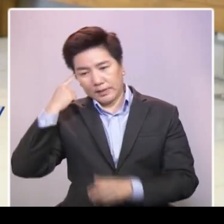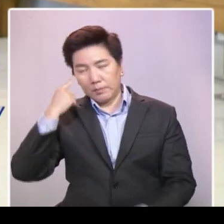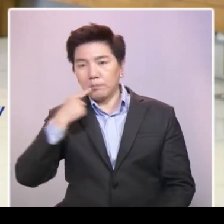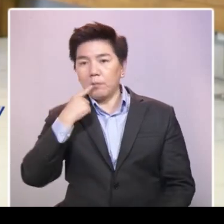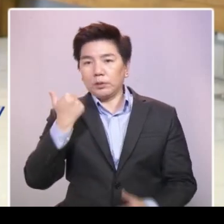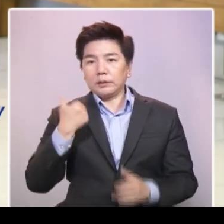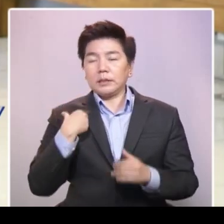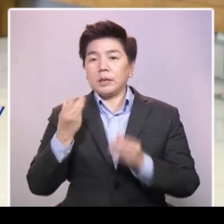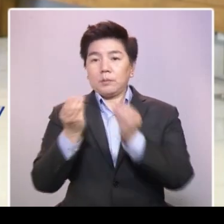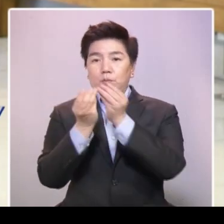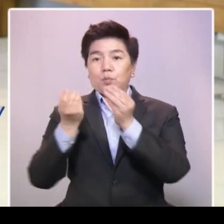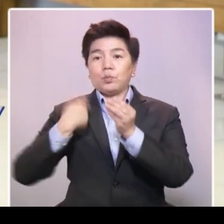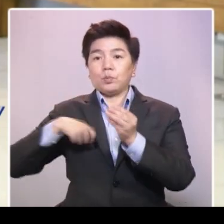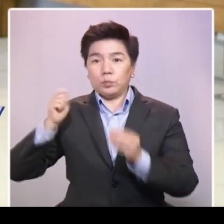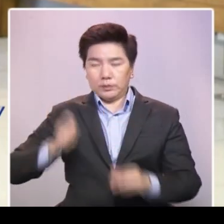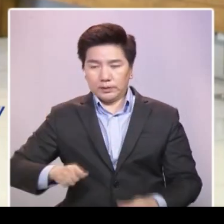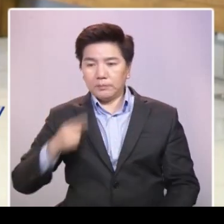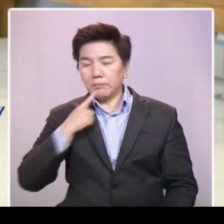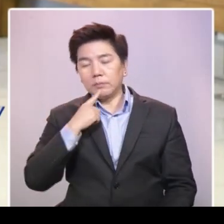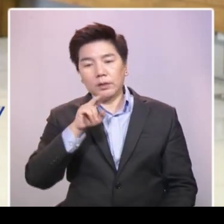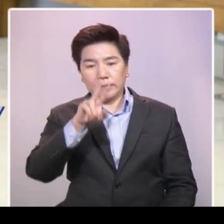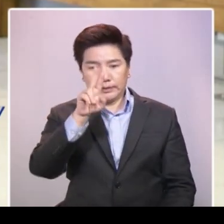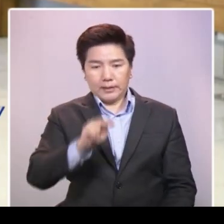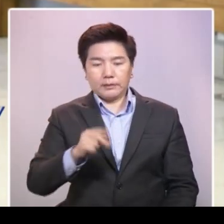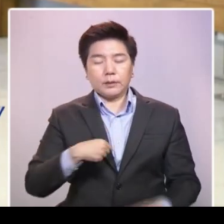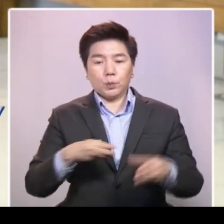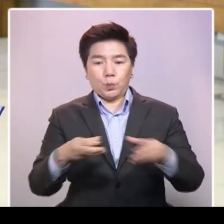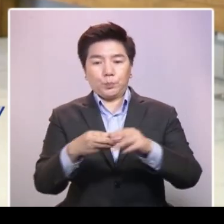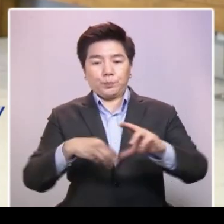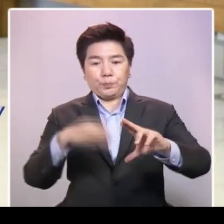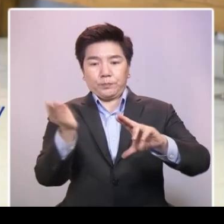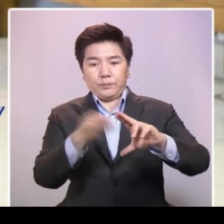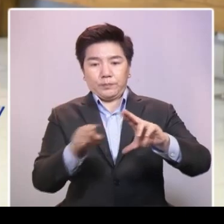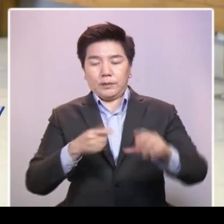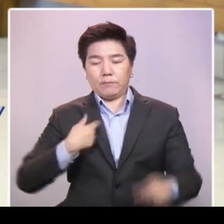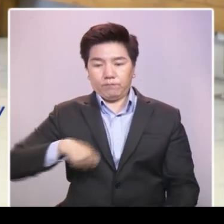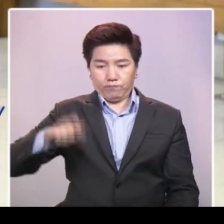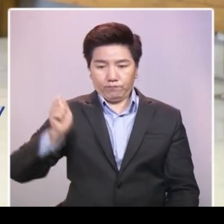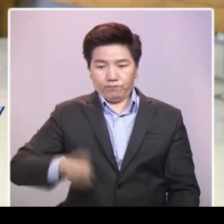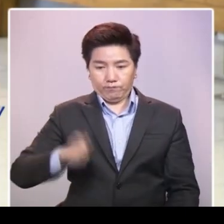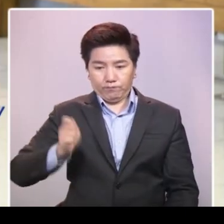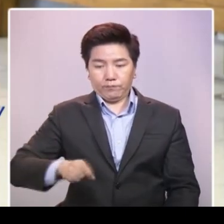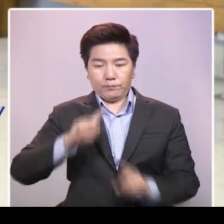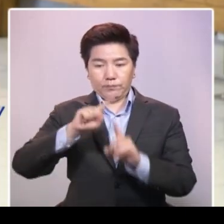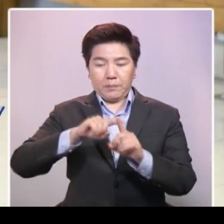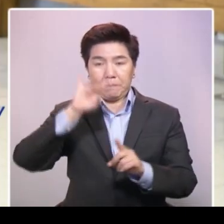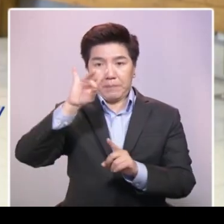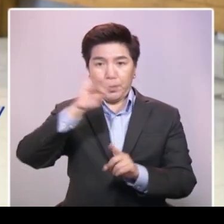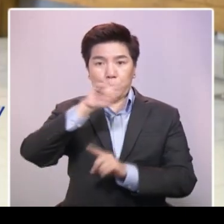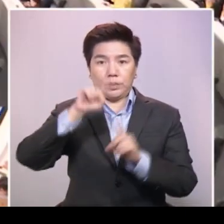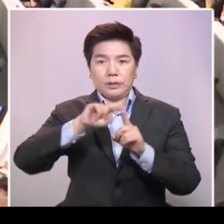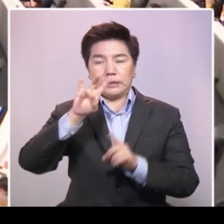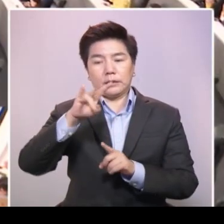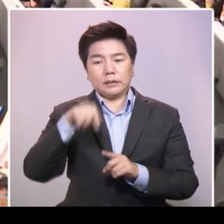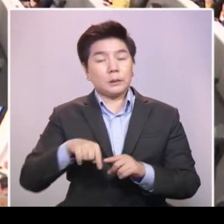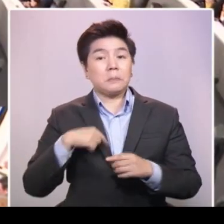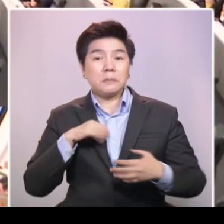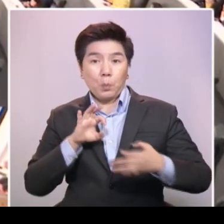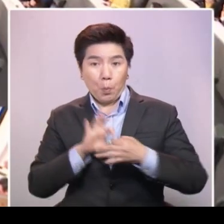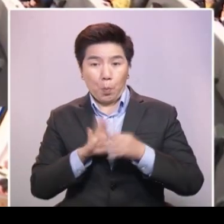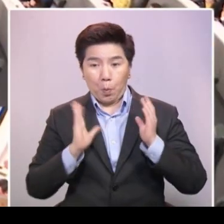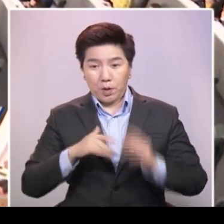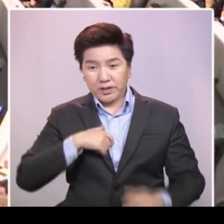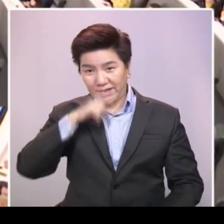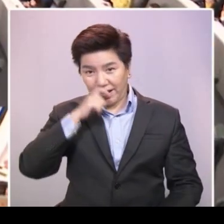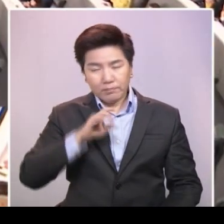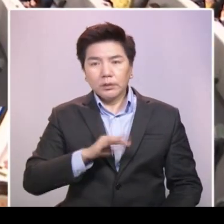ที่ศาลรัฐธรรมนูญนั้นนัดวินิจฉัยคดียุบพรรคก้าวไกลในวันที่ 7สิงหาคมนะคะบอกว่าเรื่องนี้เนี่ยไม่ใช่ข้อกังวลเฉพาะ